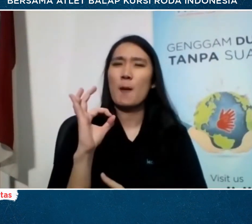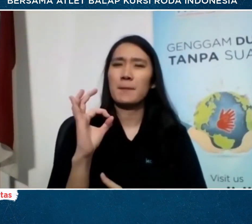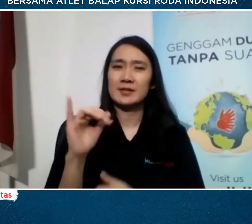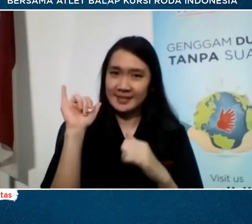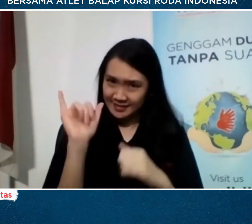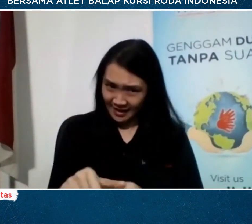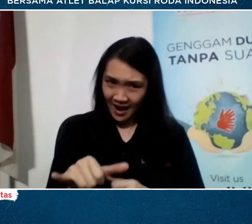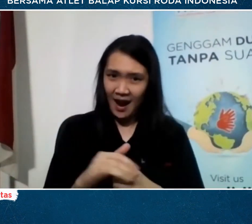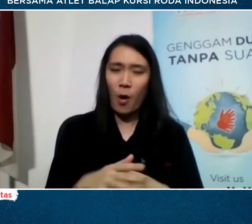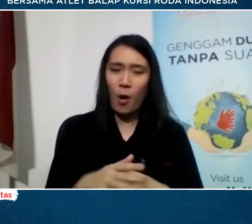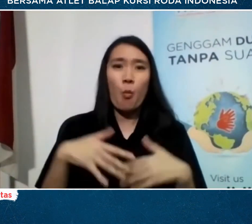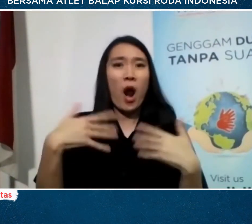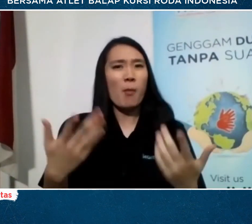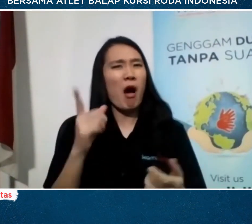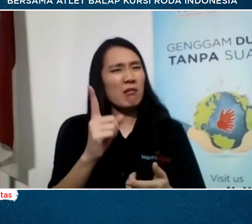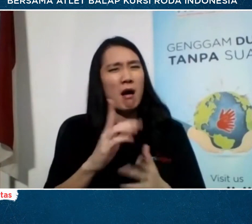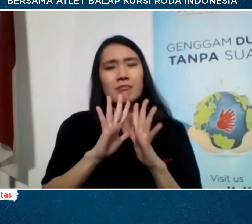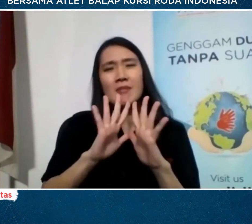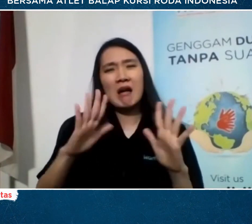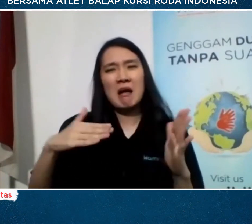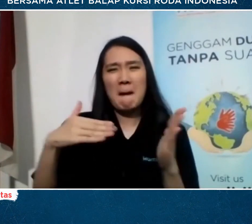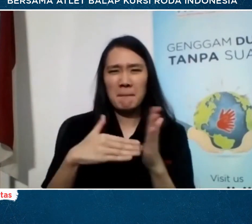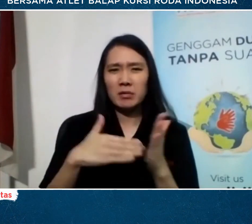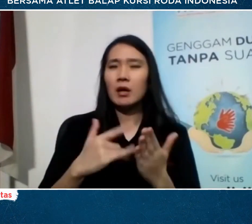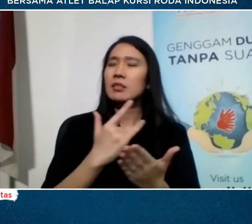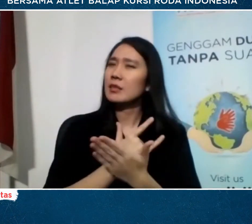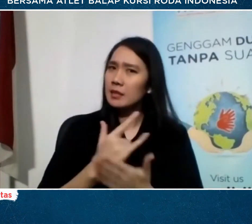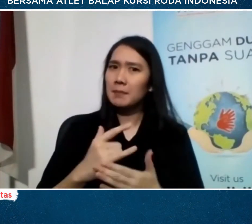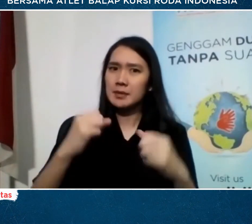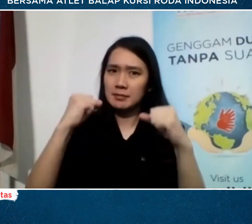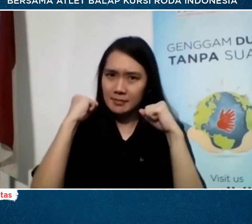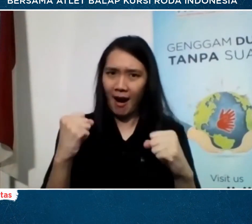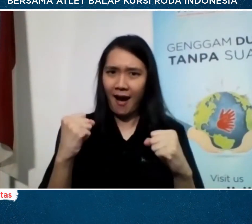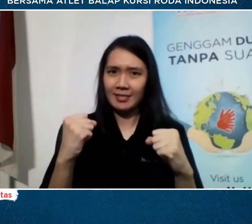teman-teman disabilitas. Dadah Mas.